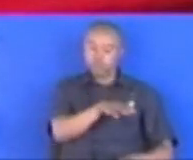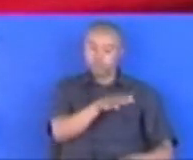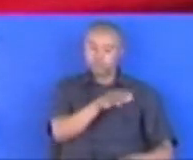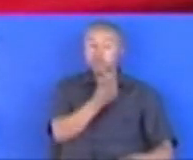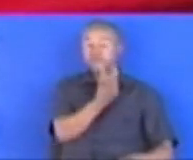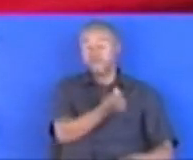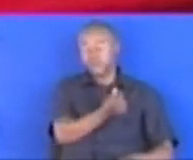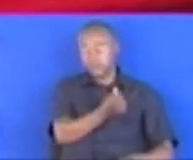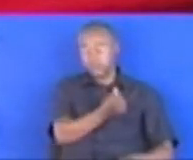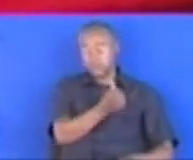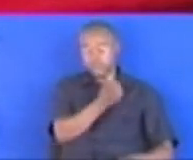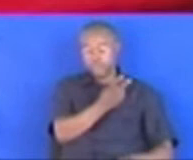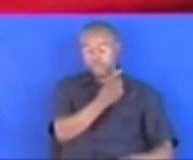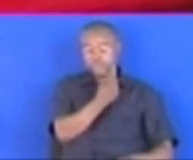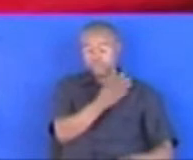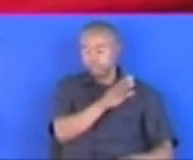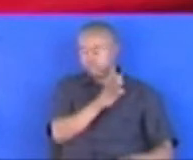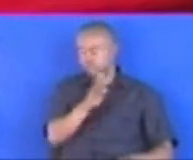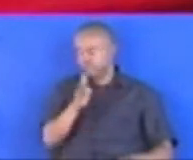fedha